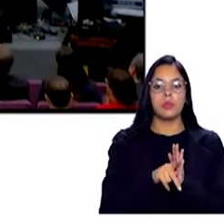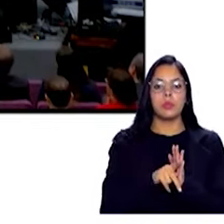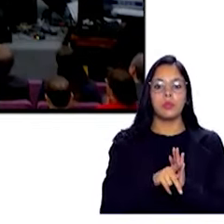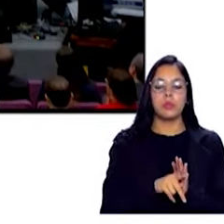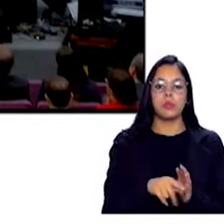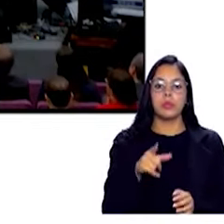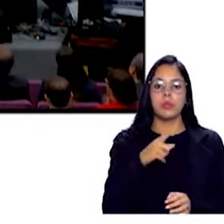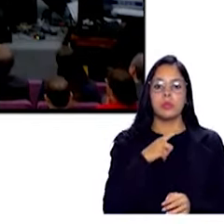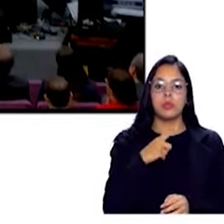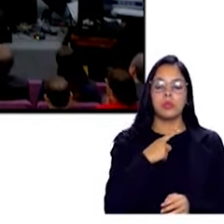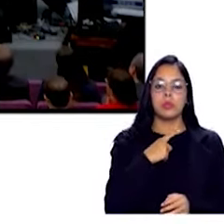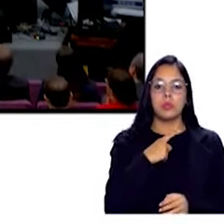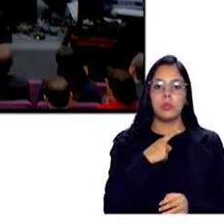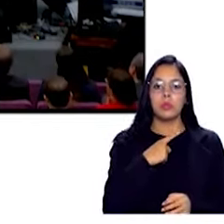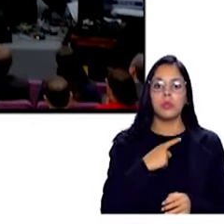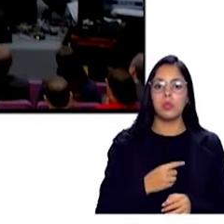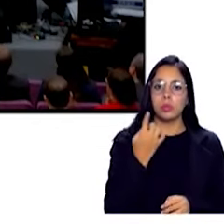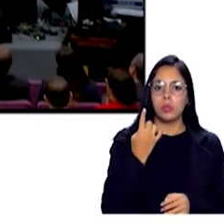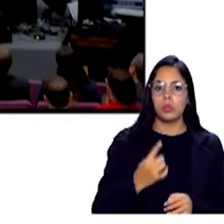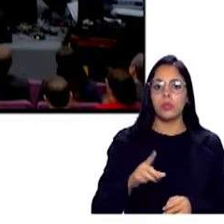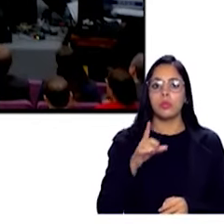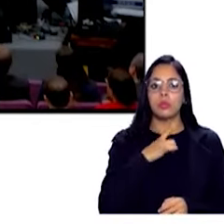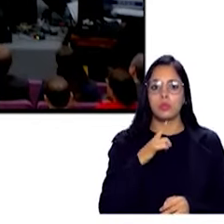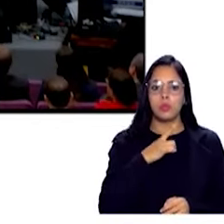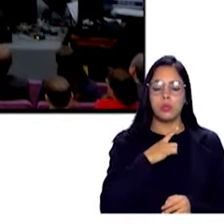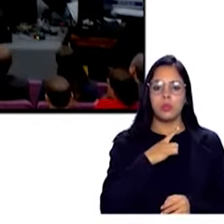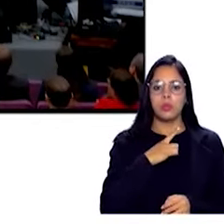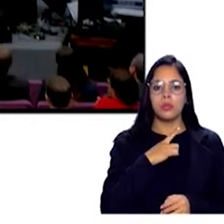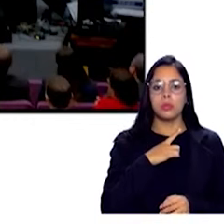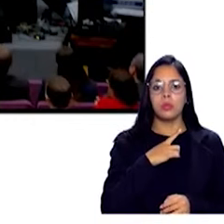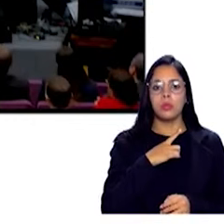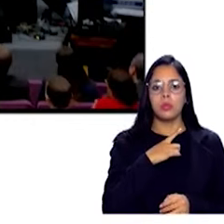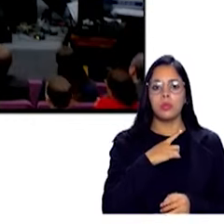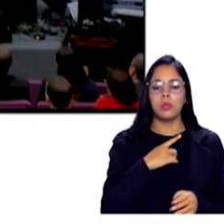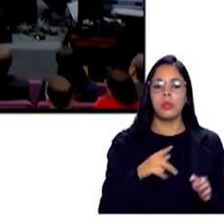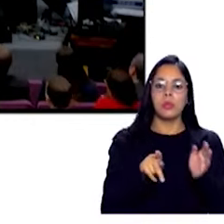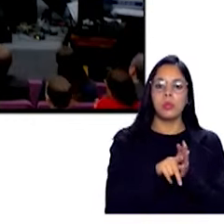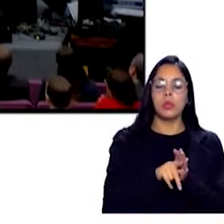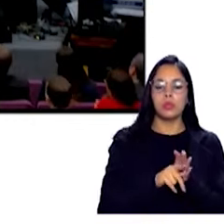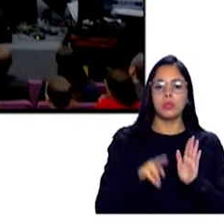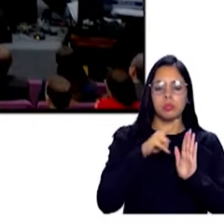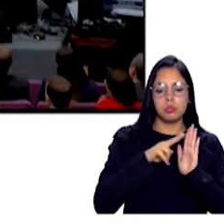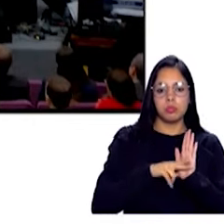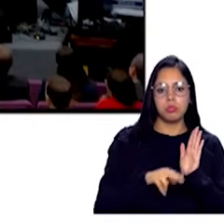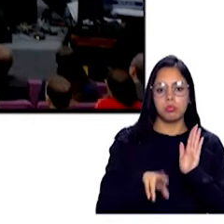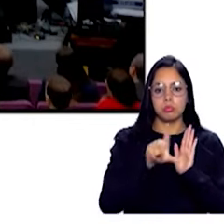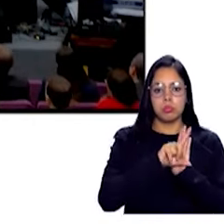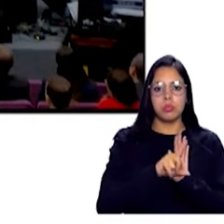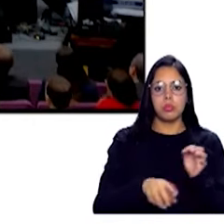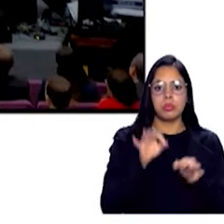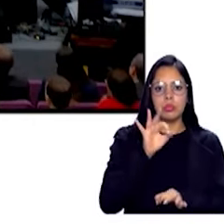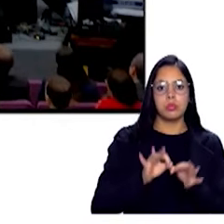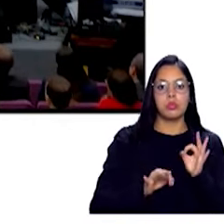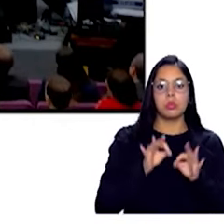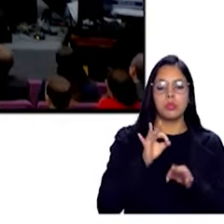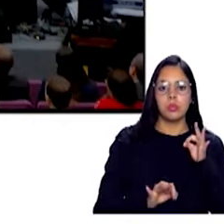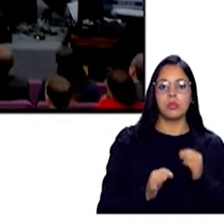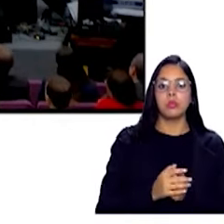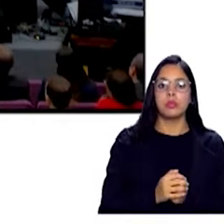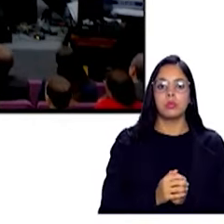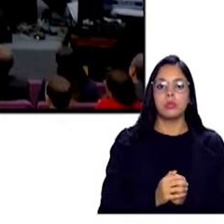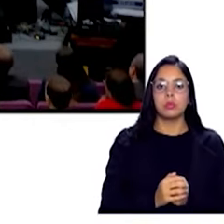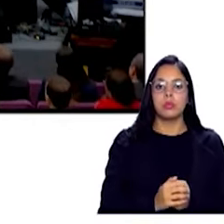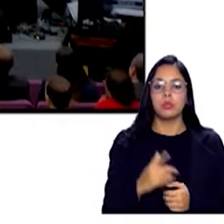l'anno giudiziario relazione sullo stato Della giustizia italiana quando parla degli istituti su cui